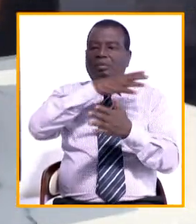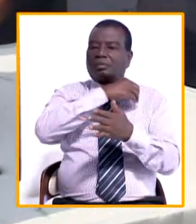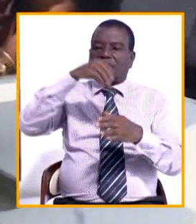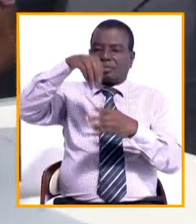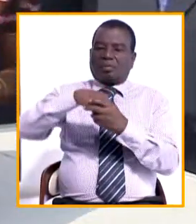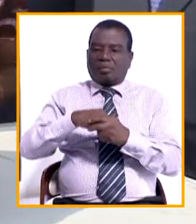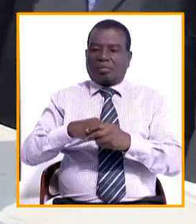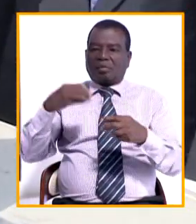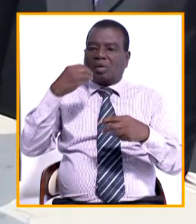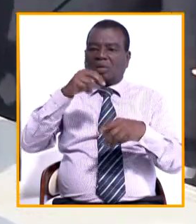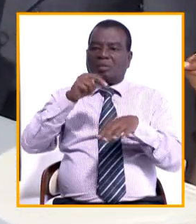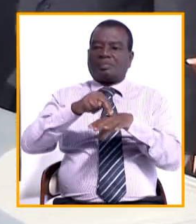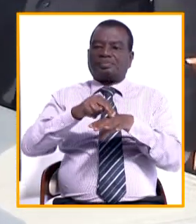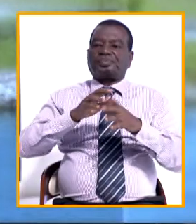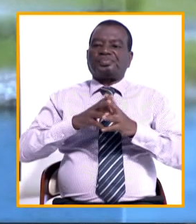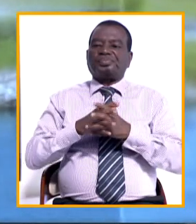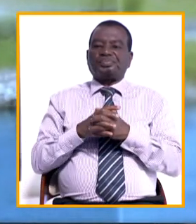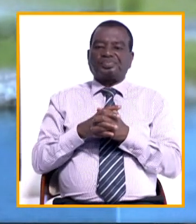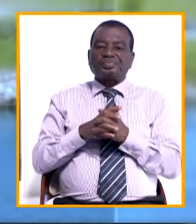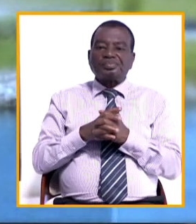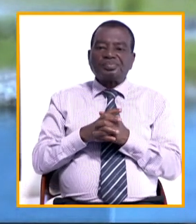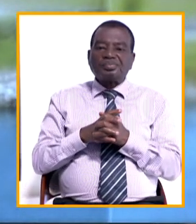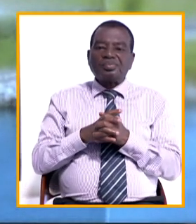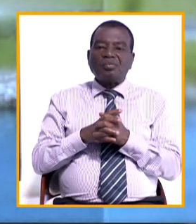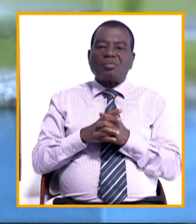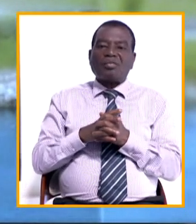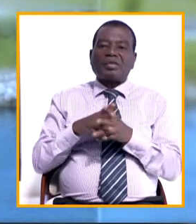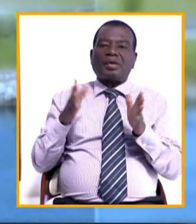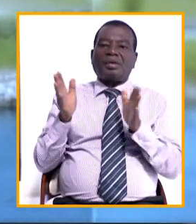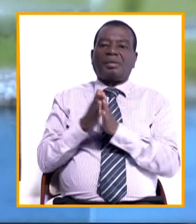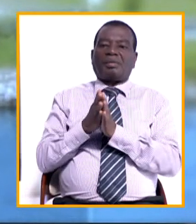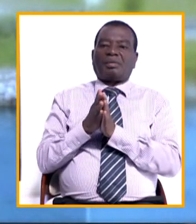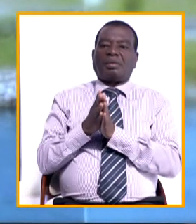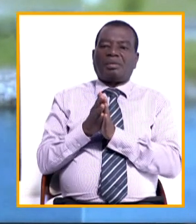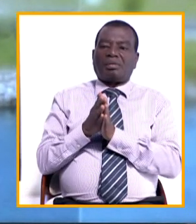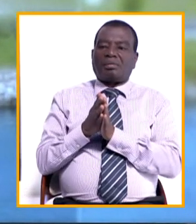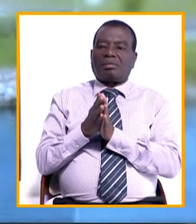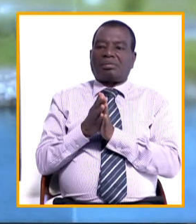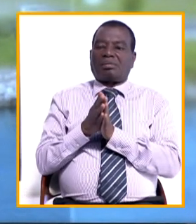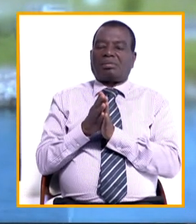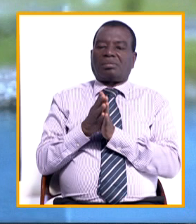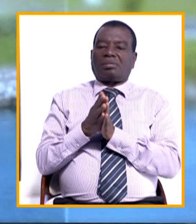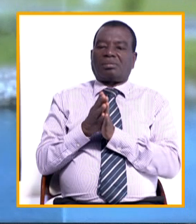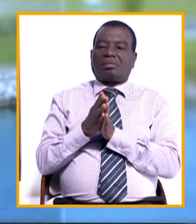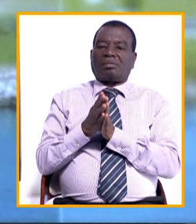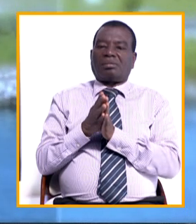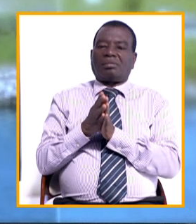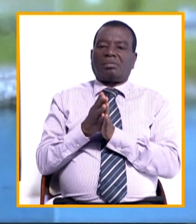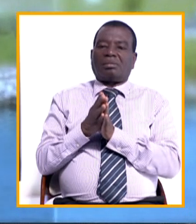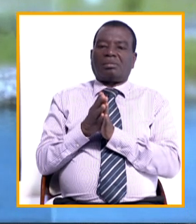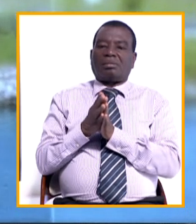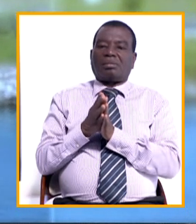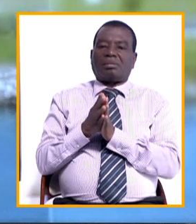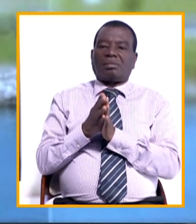le domaine de la nutrition. Un reportage d'Alexis Ouedraogo et Ulrich Adongon.